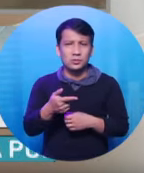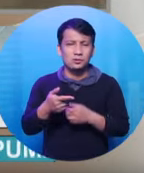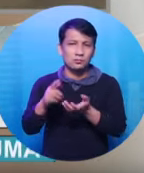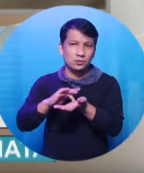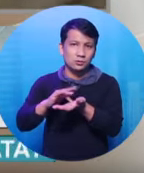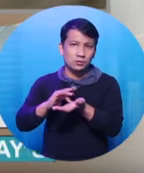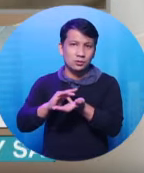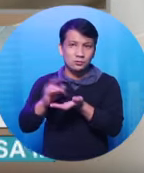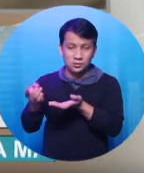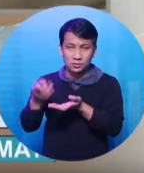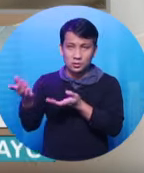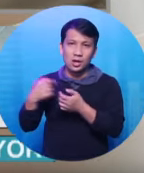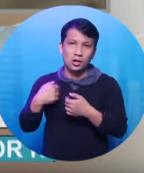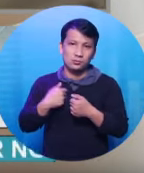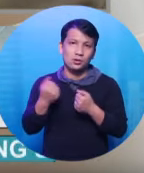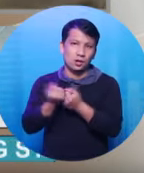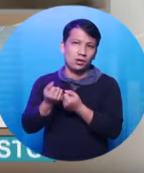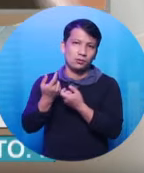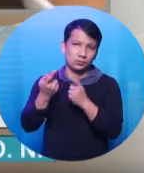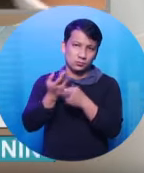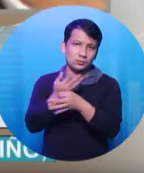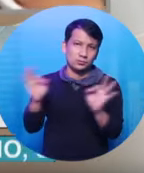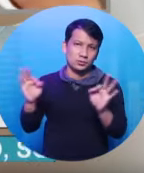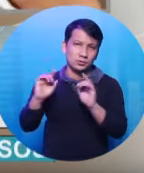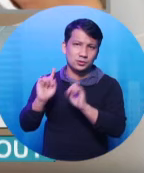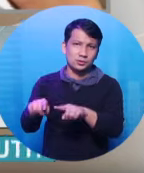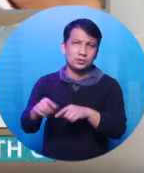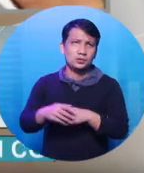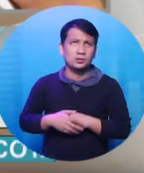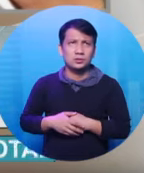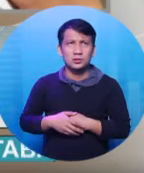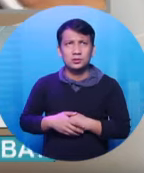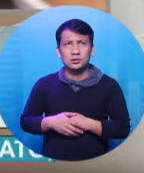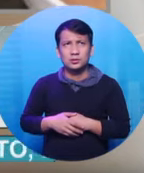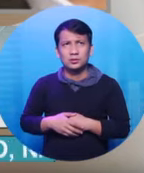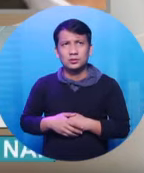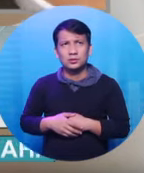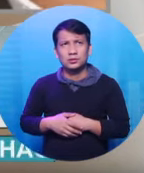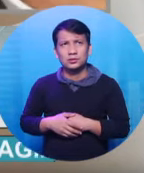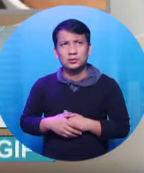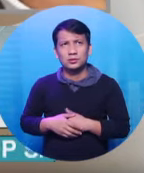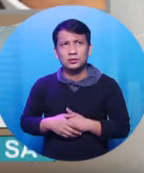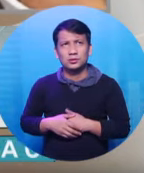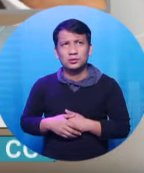nyo, ako na pong sasagot. Sasalo na po. Alright. Now, tanong po ng mga netizen,